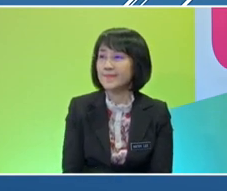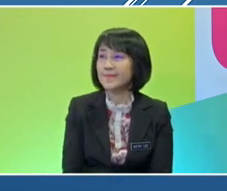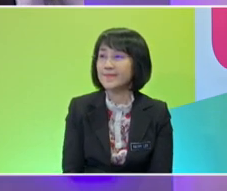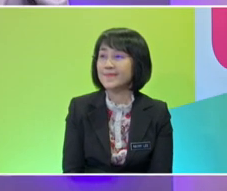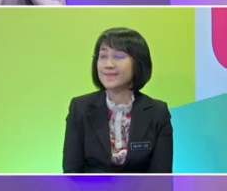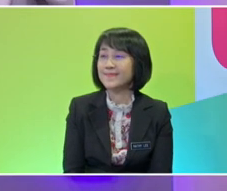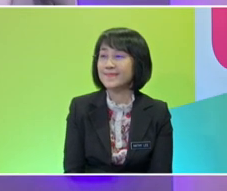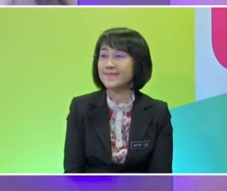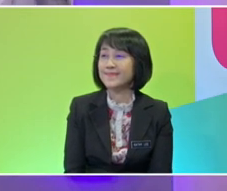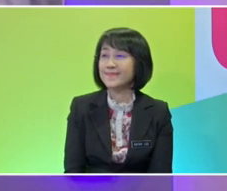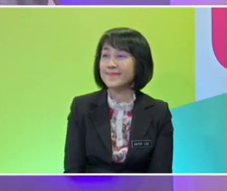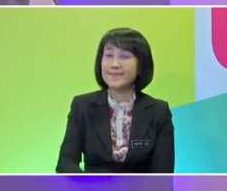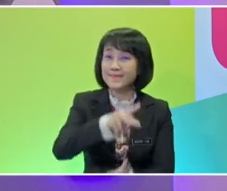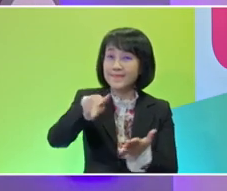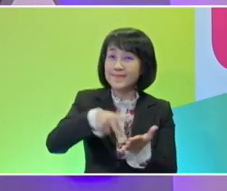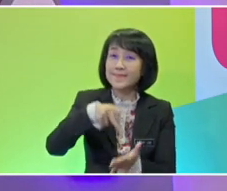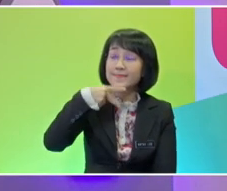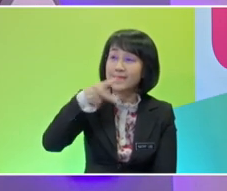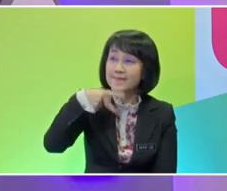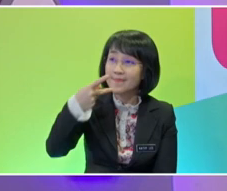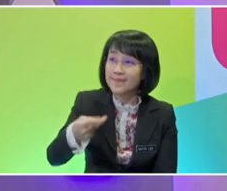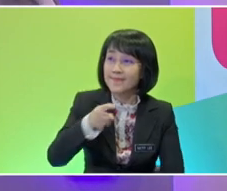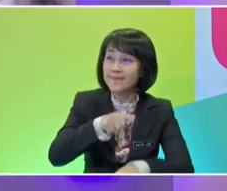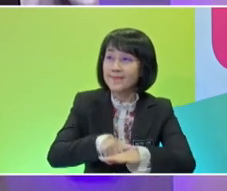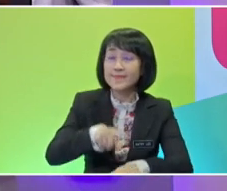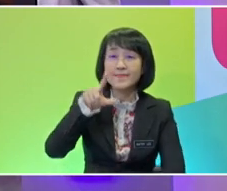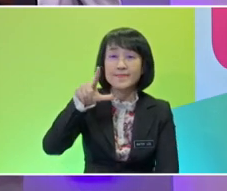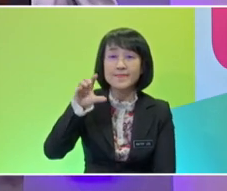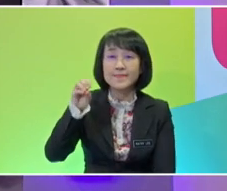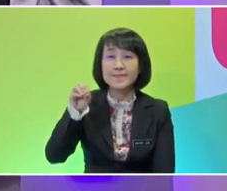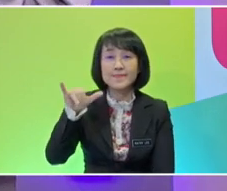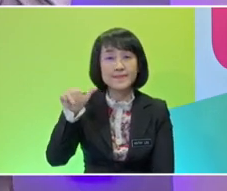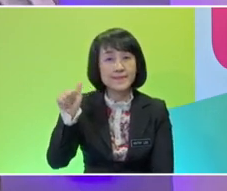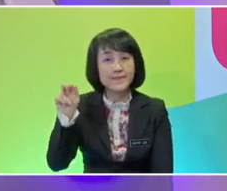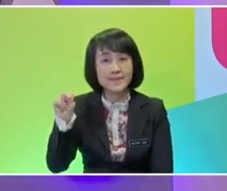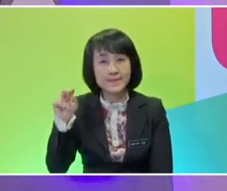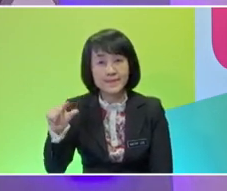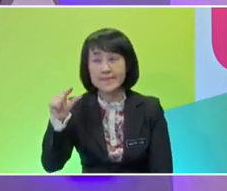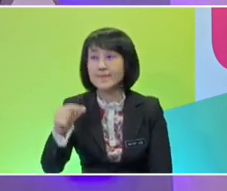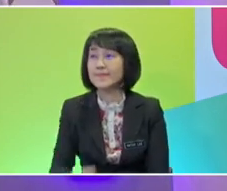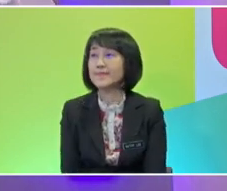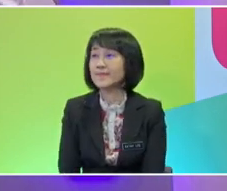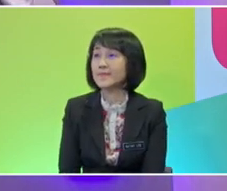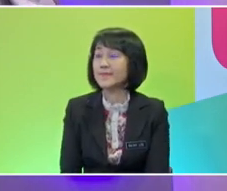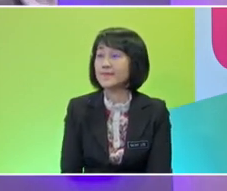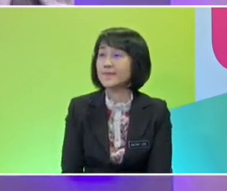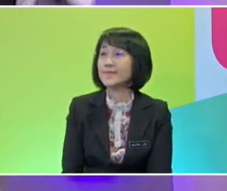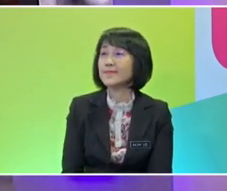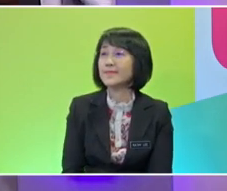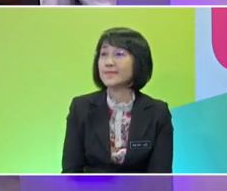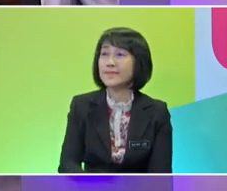ah dan pusat pemerintahannya di loyang di loyang jadi ini adalah eee